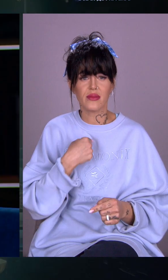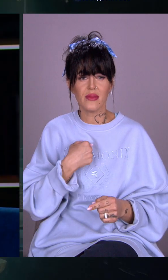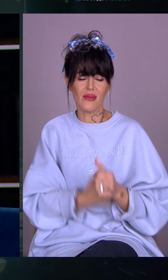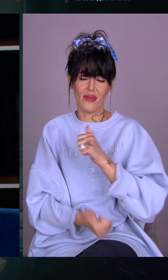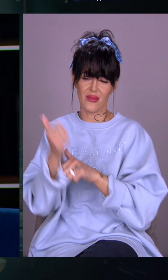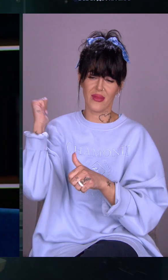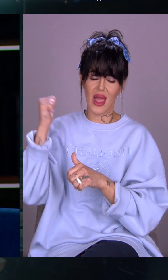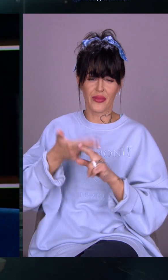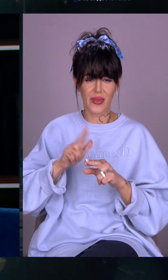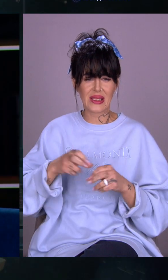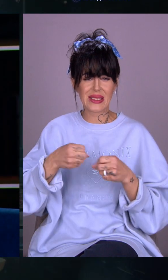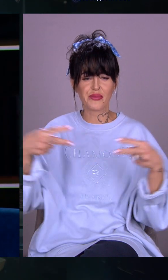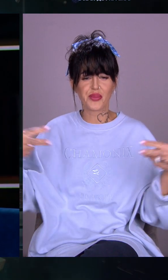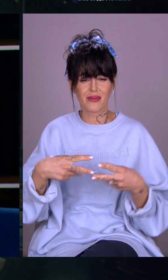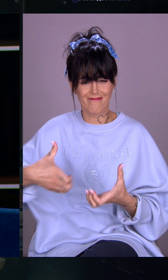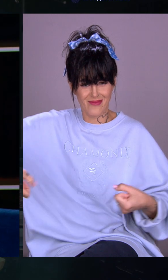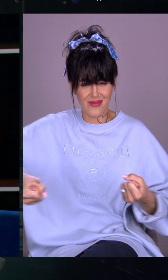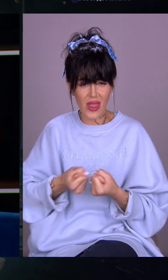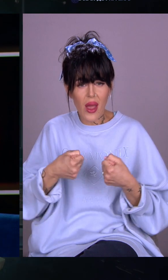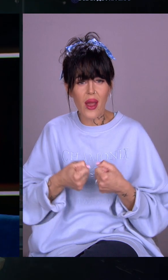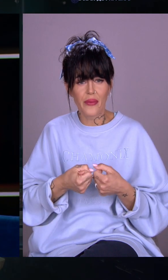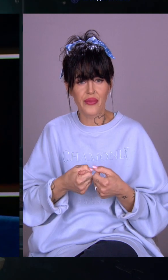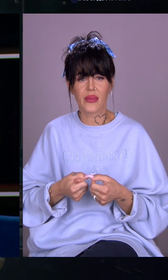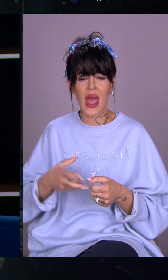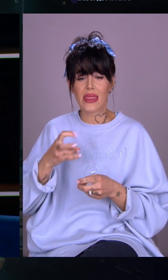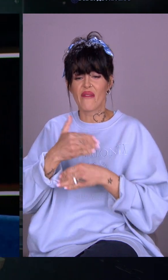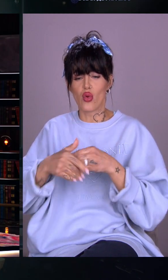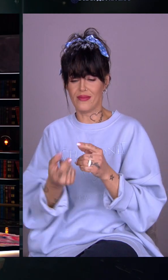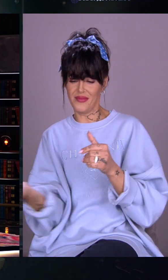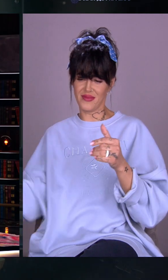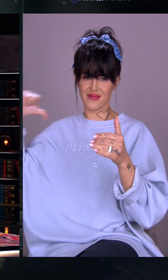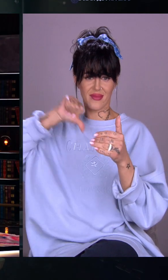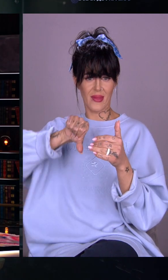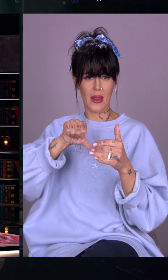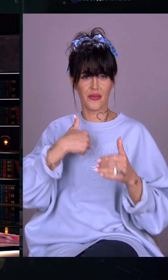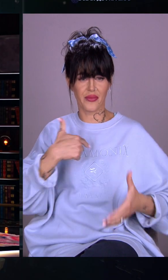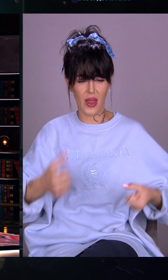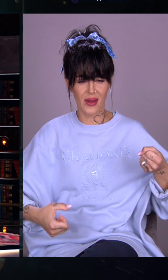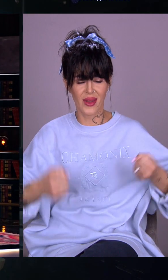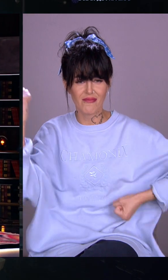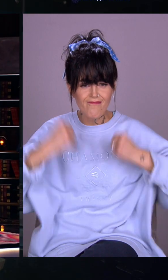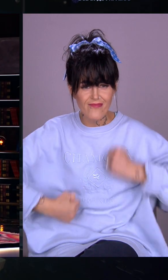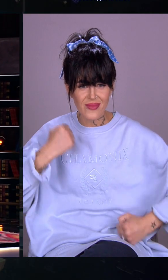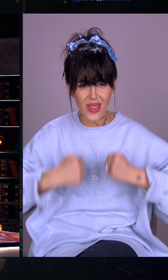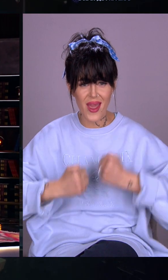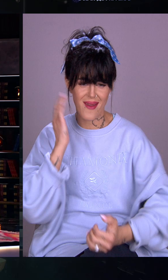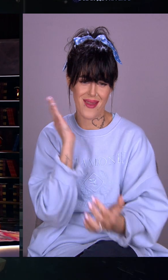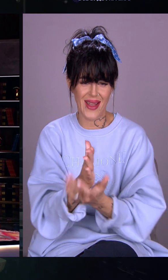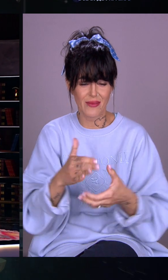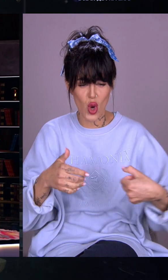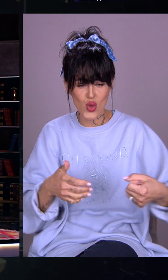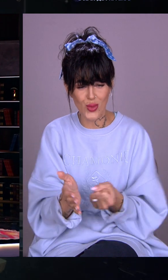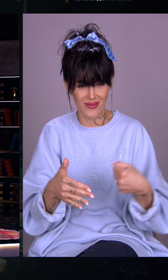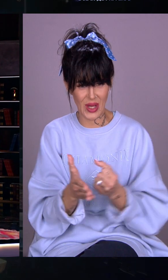така монтіровка крива, і ззаді стартер, він на вулиці, за кабіною. Я вибігаю з монтіровки все время, він ключик...